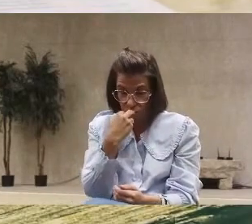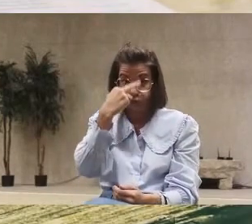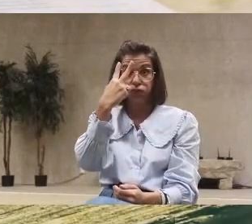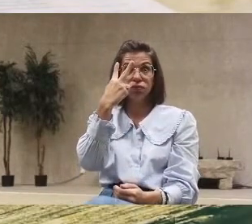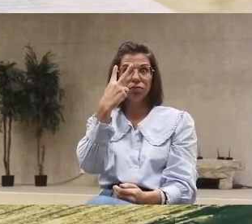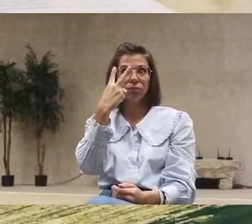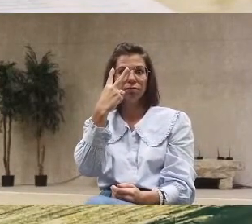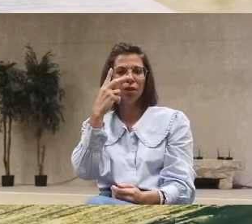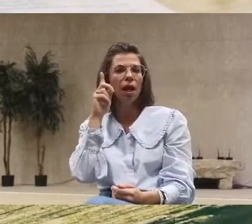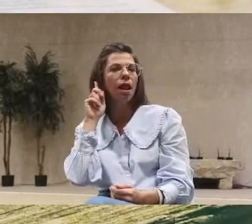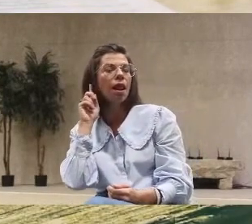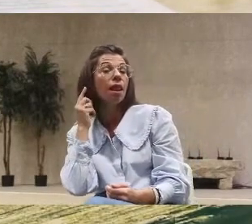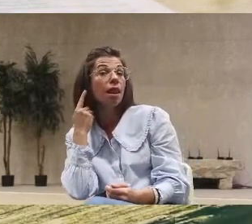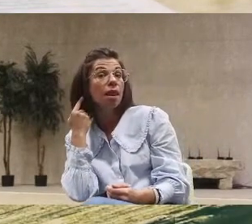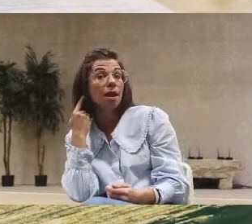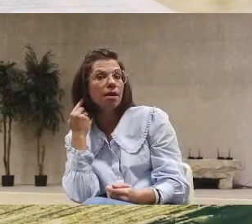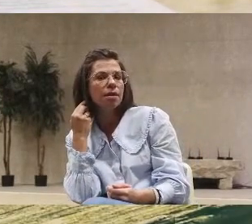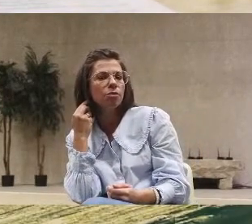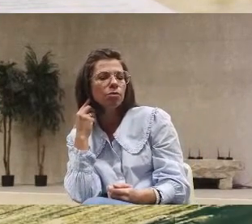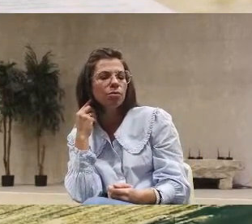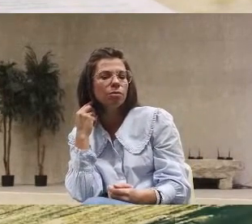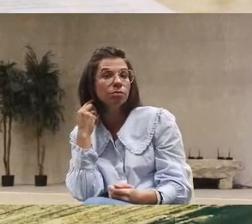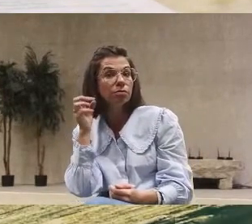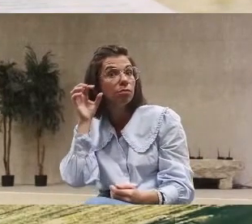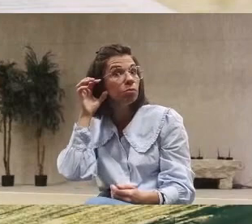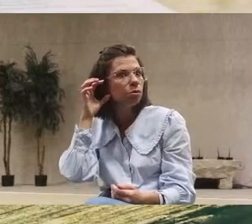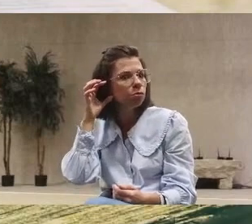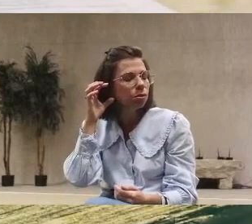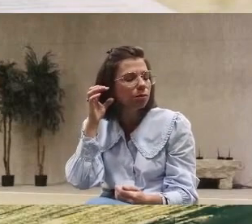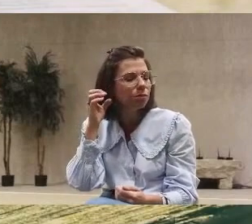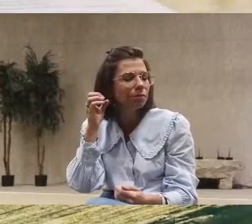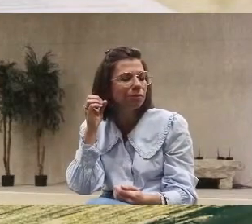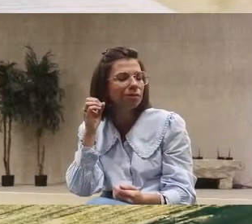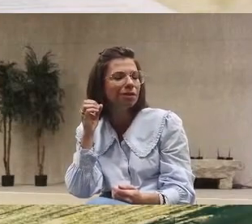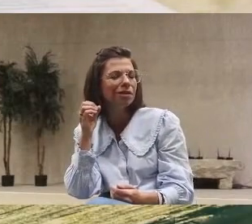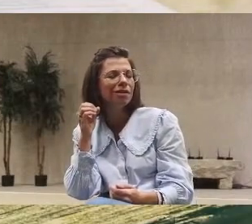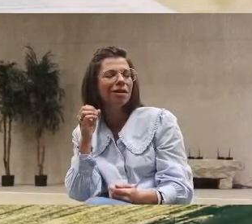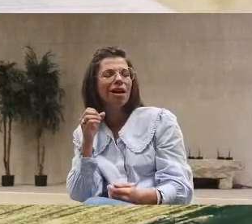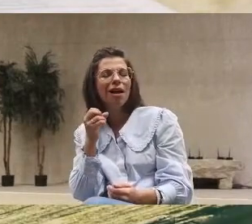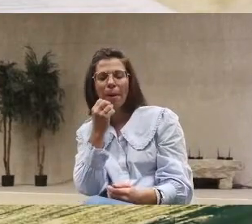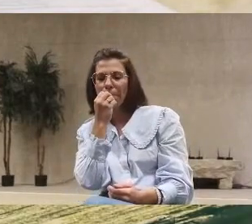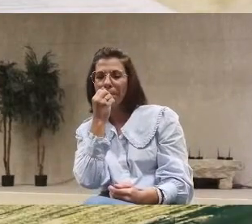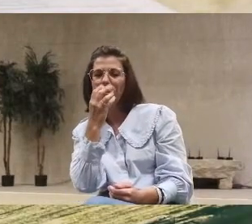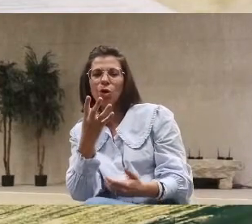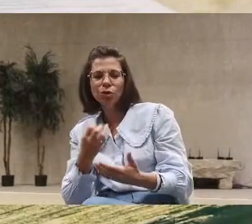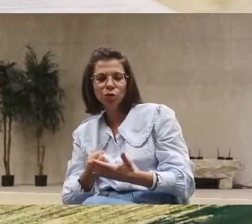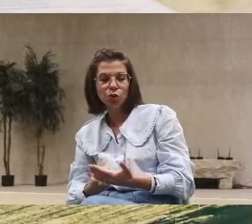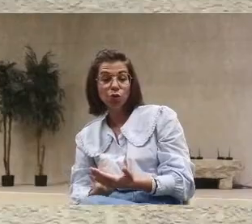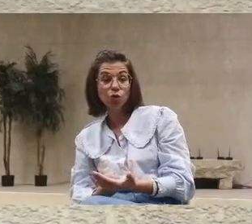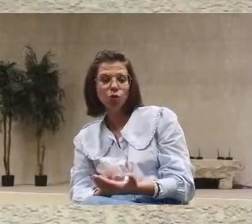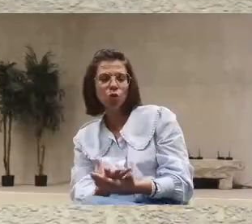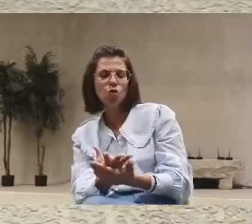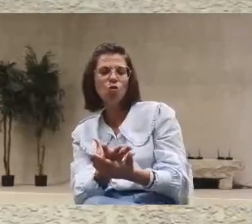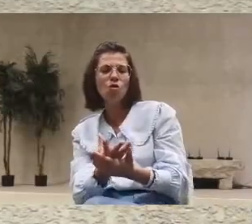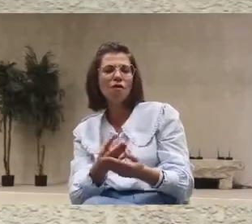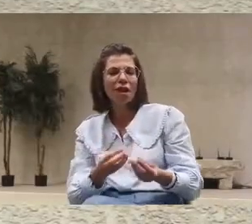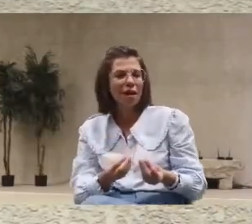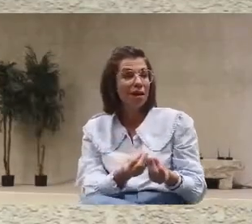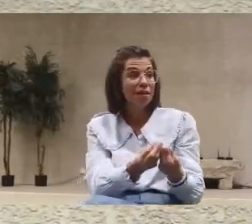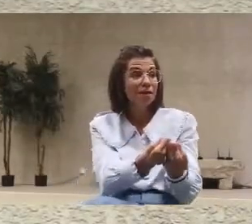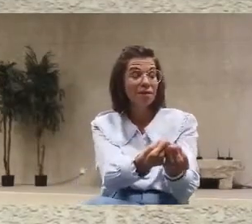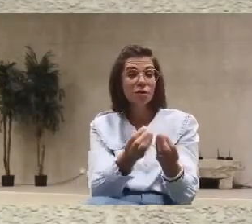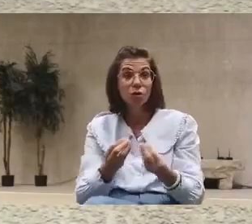purifiés les sourds entendent et la bonne nouvelle est annoncée aux pauvres. On peut dire que Jésus a